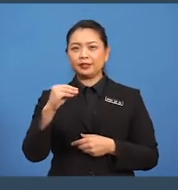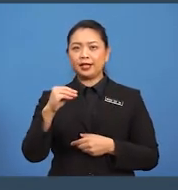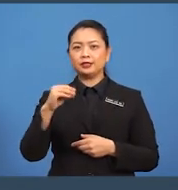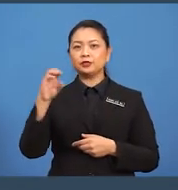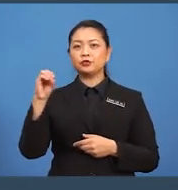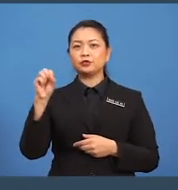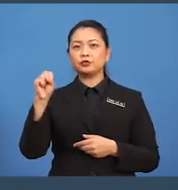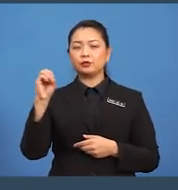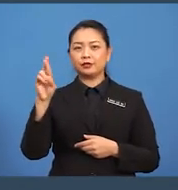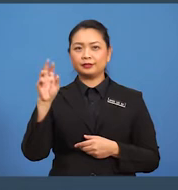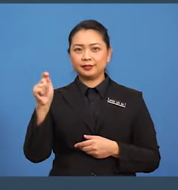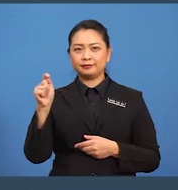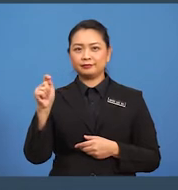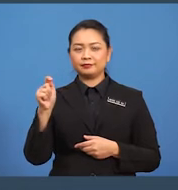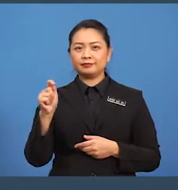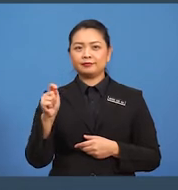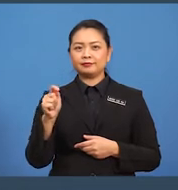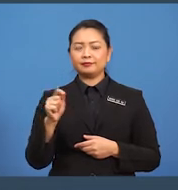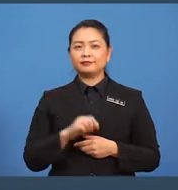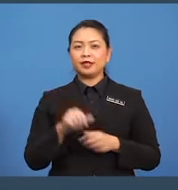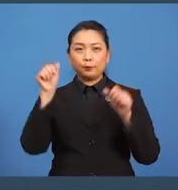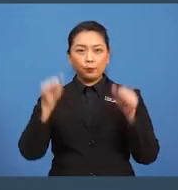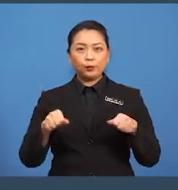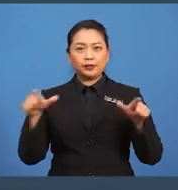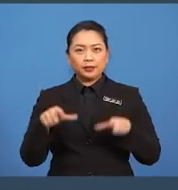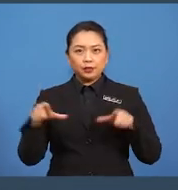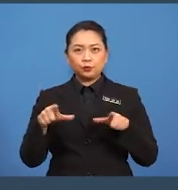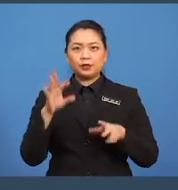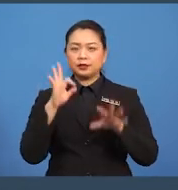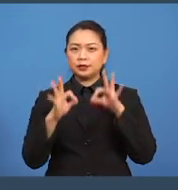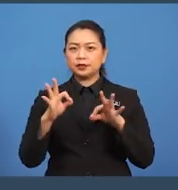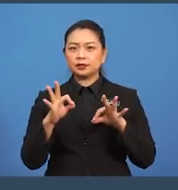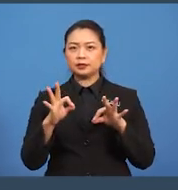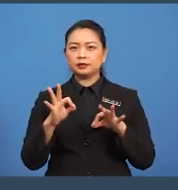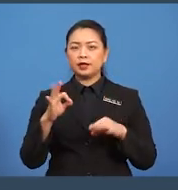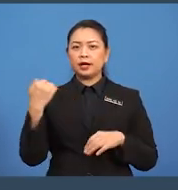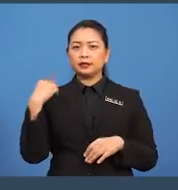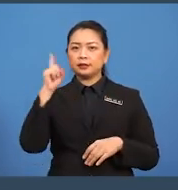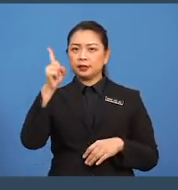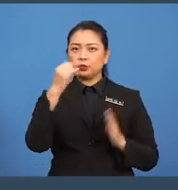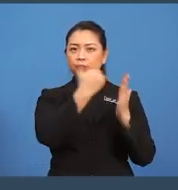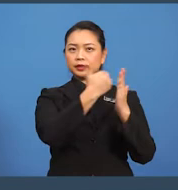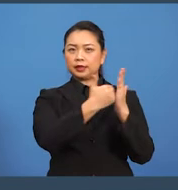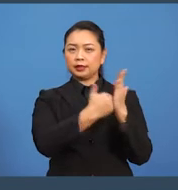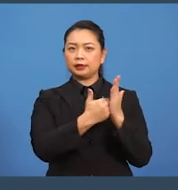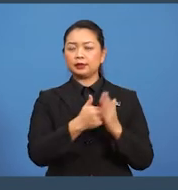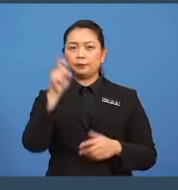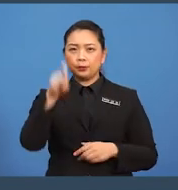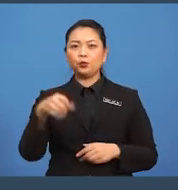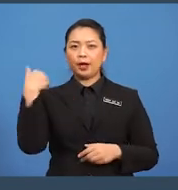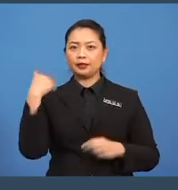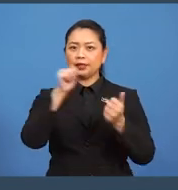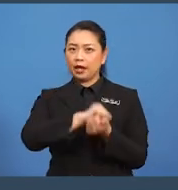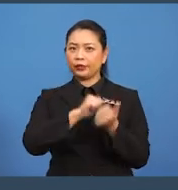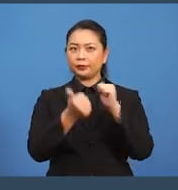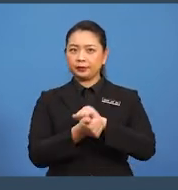sort, iaitu search dan sort hanya boleh dilakukan jika terdapat suatu senarai dan perlu